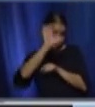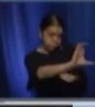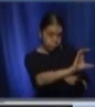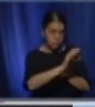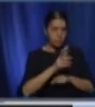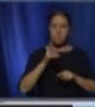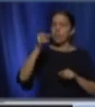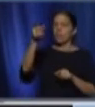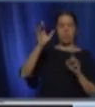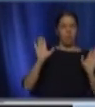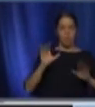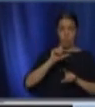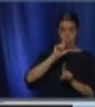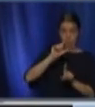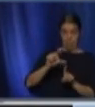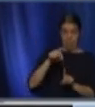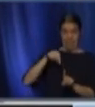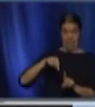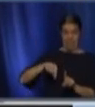faire.